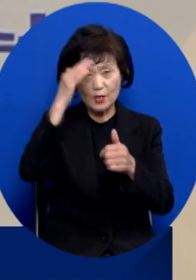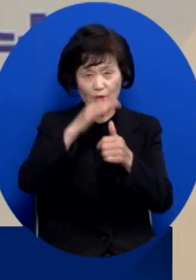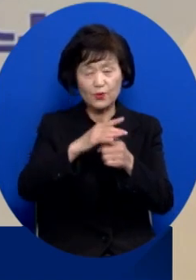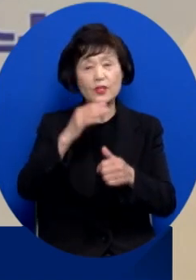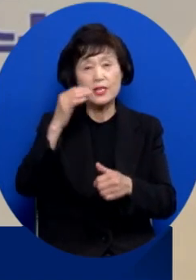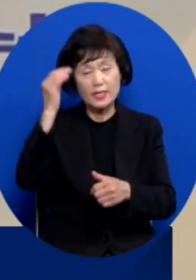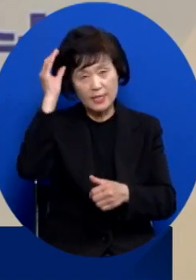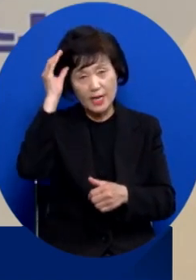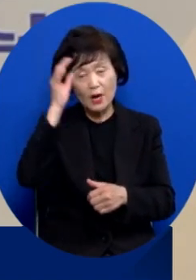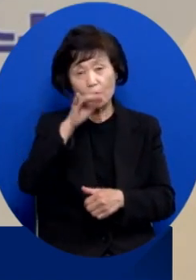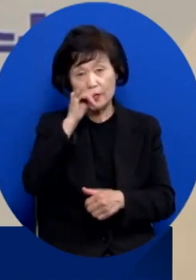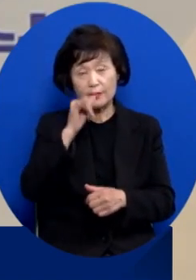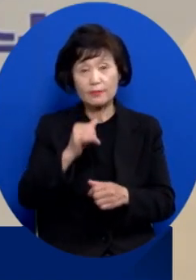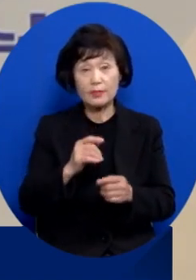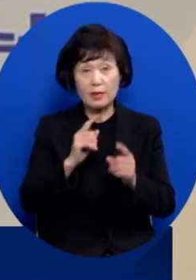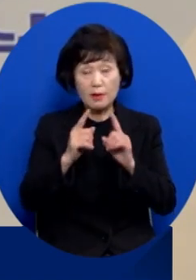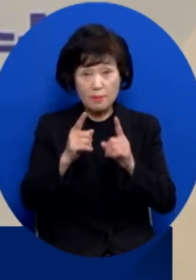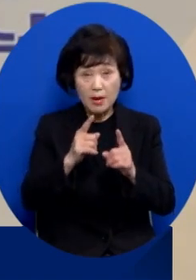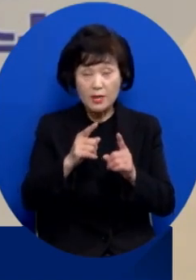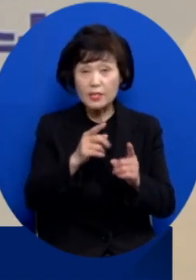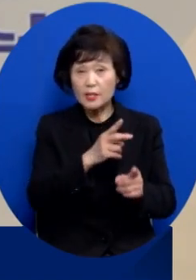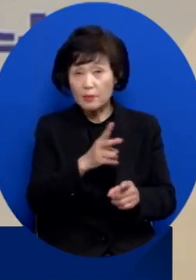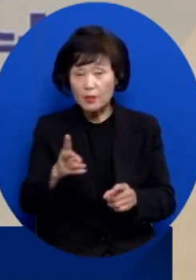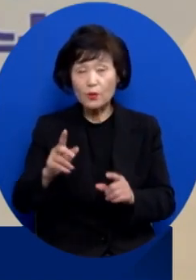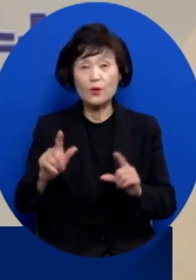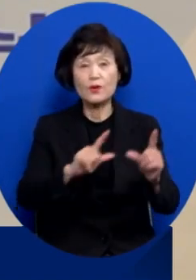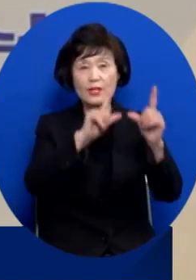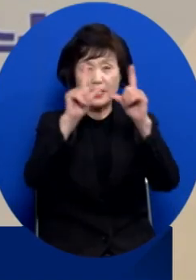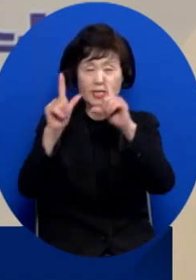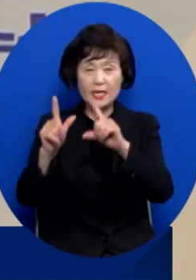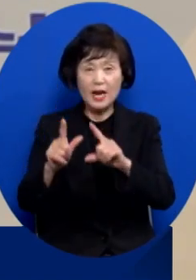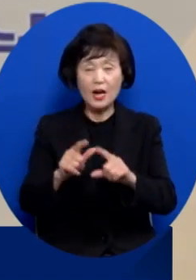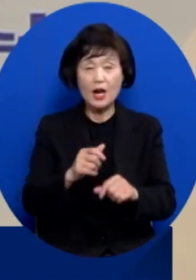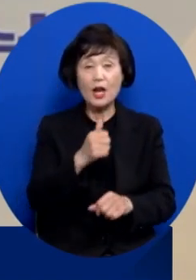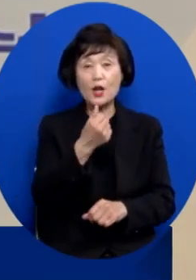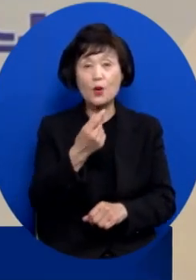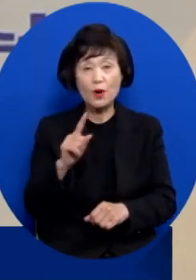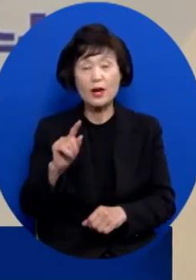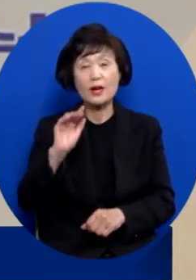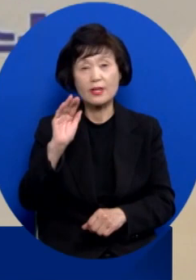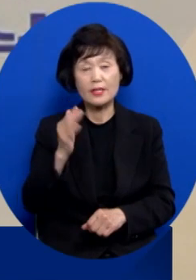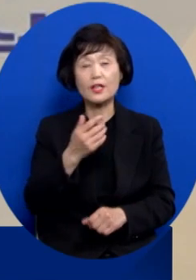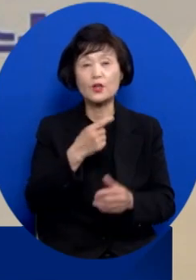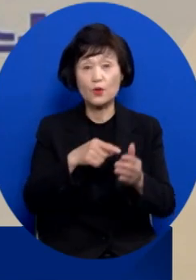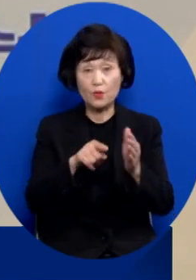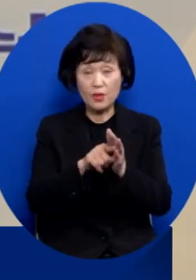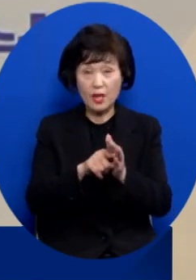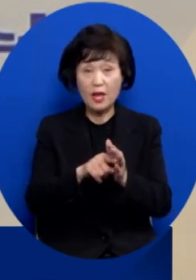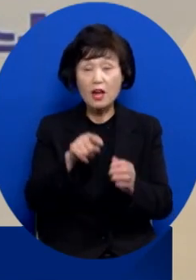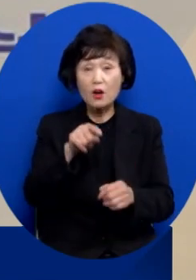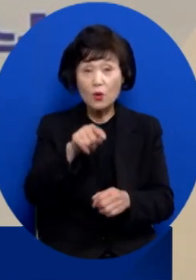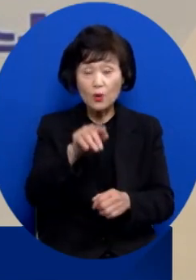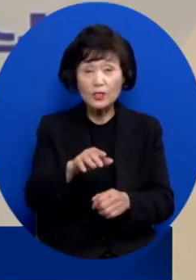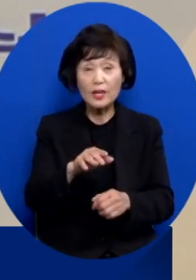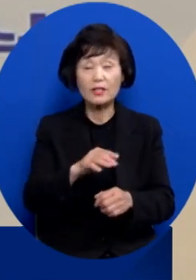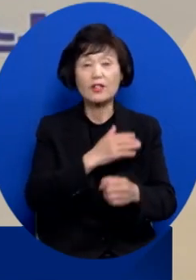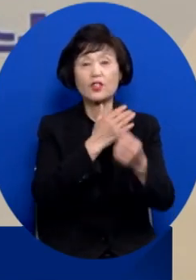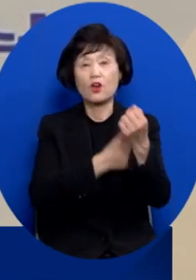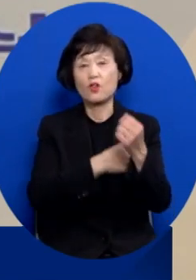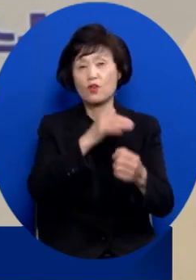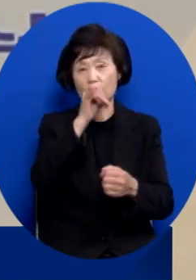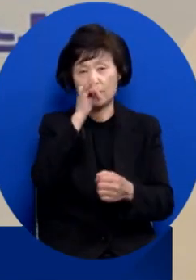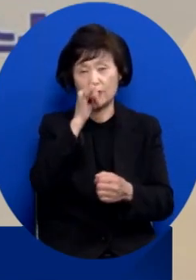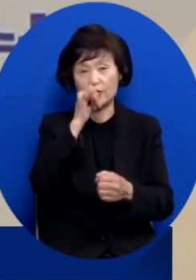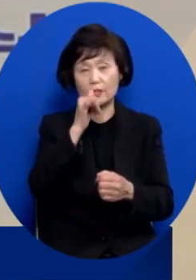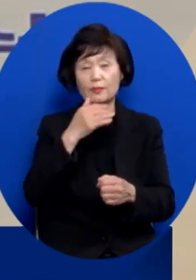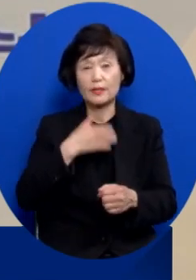여러분 말씀이 생활화 되도록 우리가 보여주는 복음이 되 면 거기에는 능력이 있음을 믿습니다